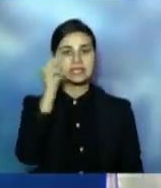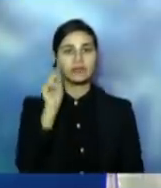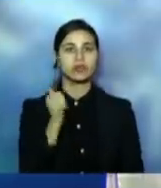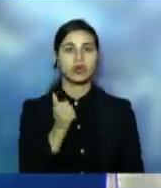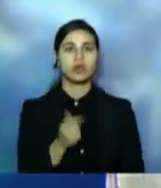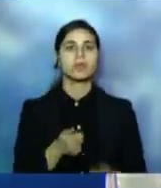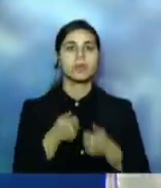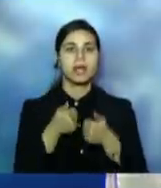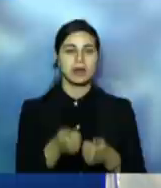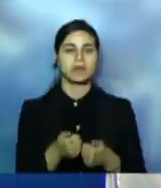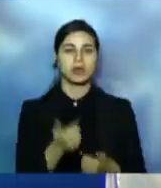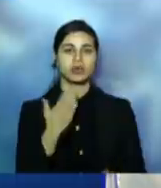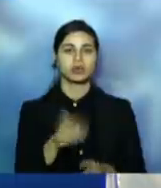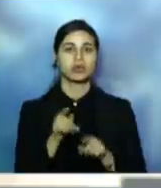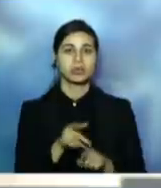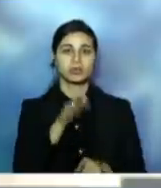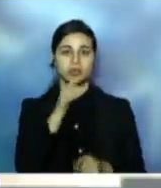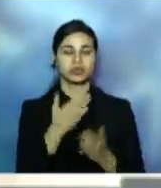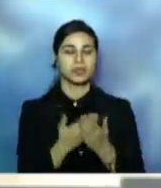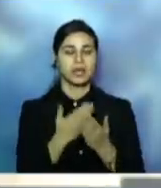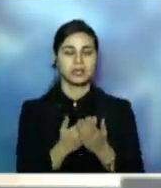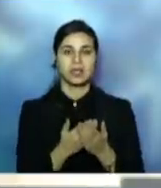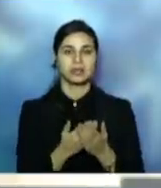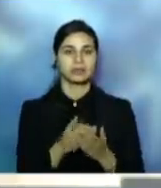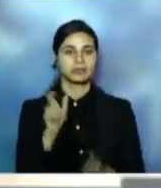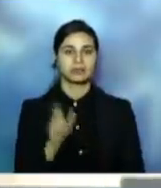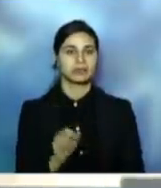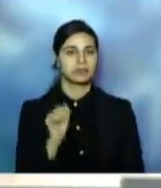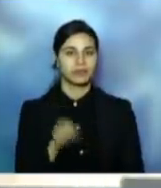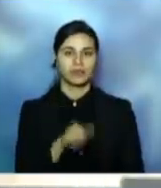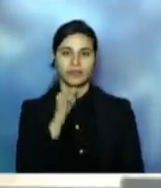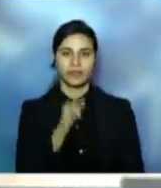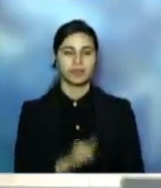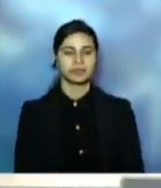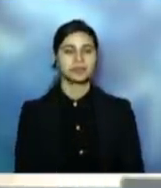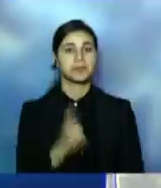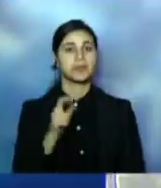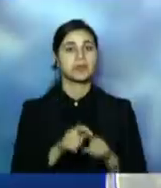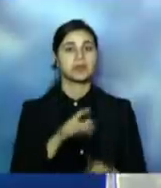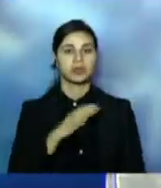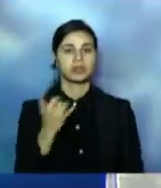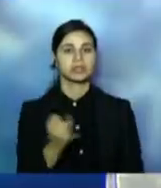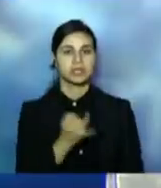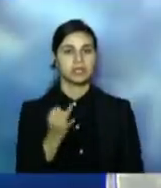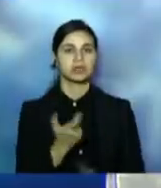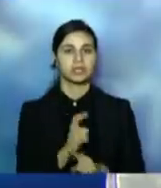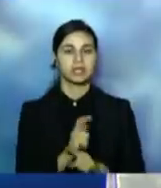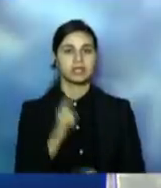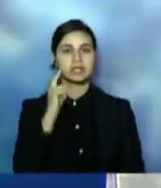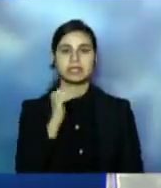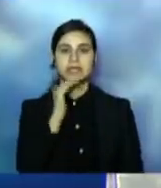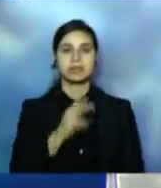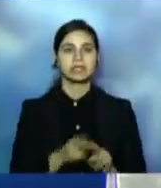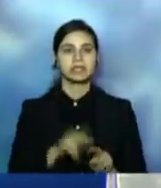როგორ მიეხმარონ თუ იმ წუთში ვთქვათ, არ აქვს პაციენტი. მაგრამ თქვენ ერთი ძალიან მნიშვნელოვანი რამ თქვით ახლა, რომ არ არის საკმარისი